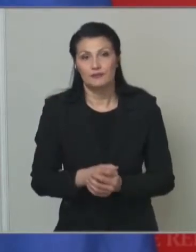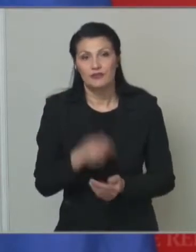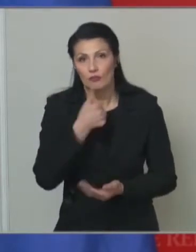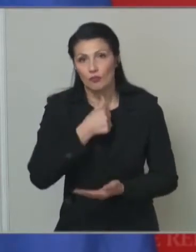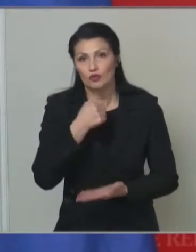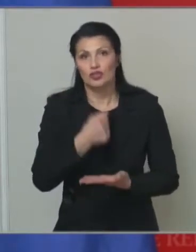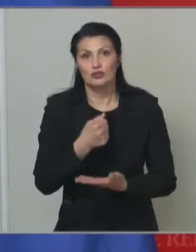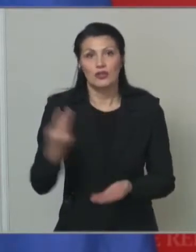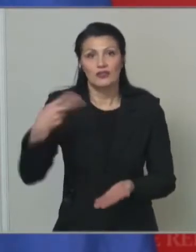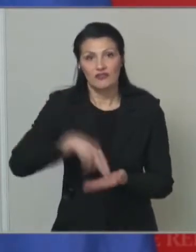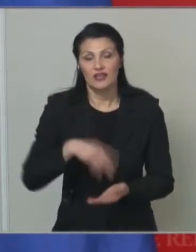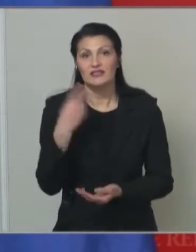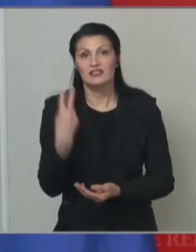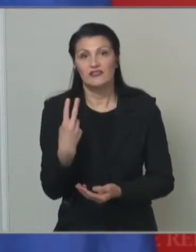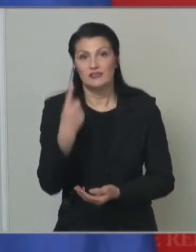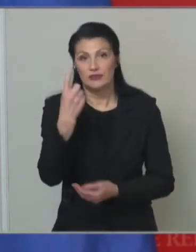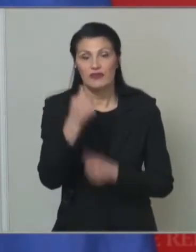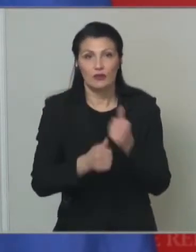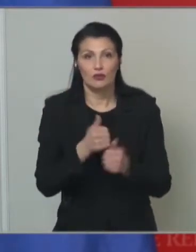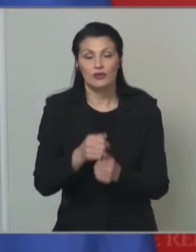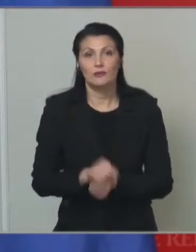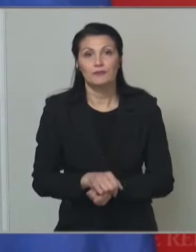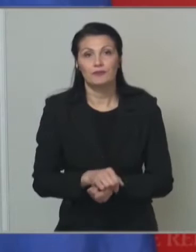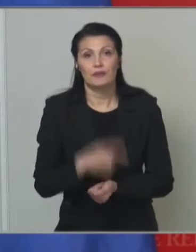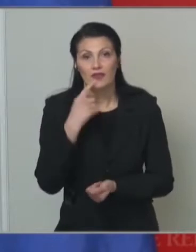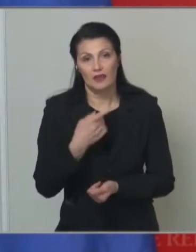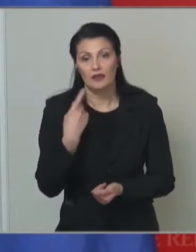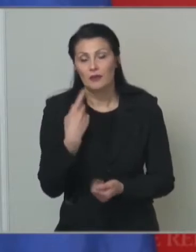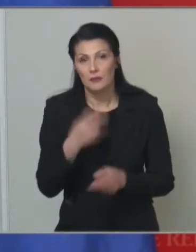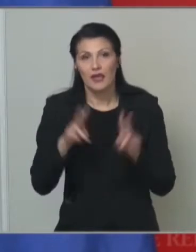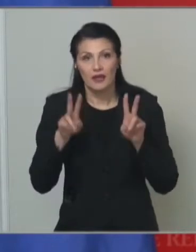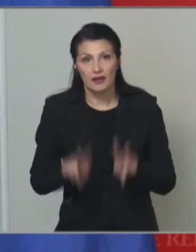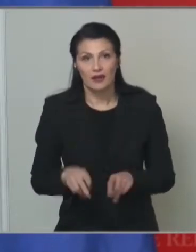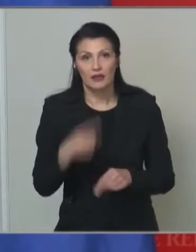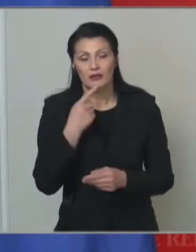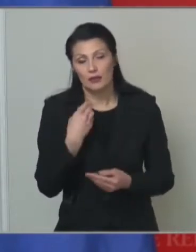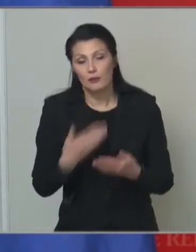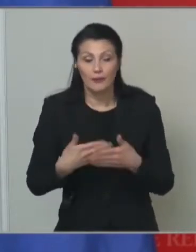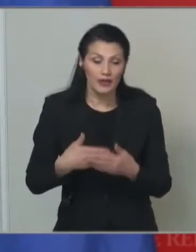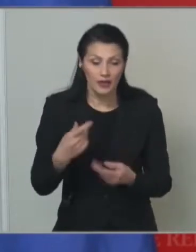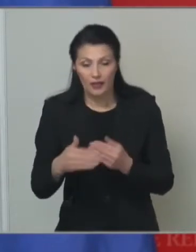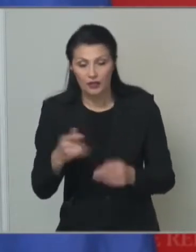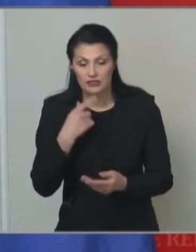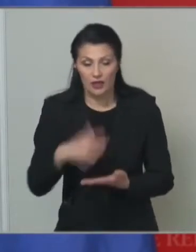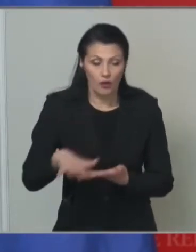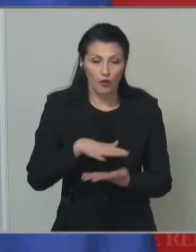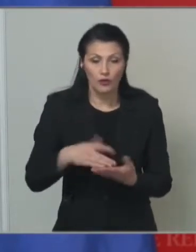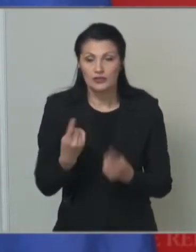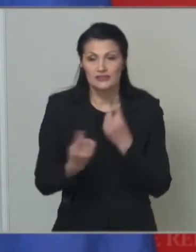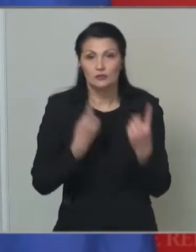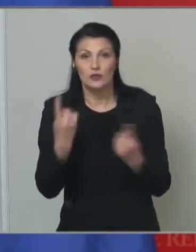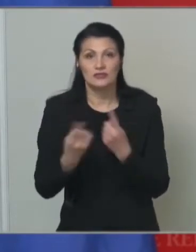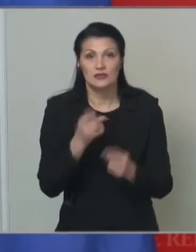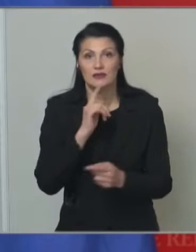Буџетот за 2021-та велиме дека е реален, прилагоден на околностите и е